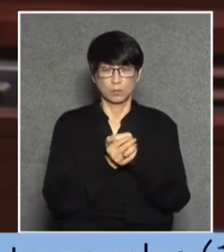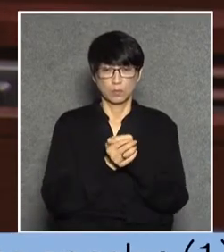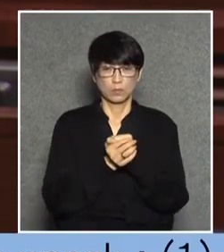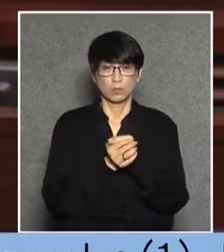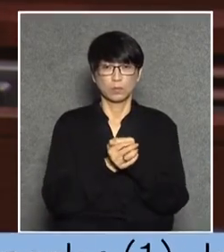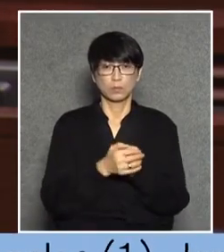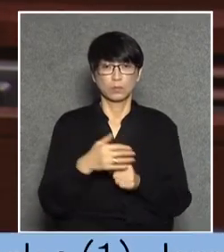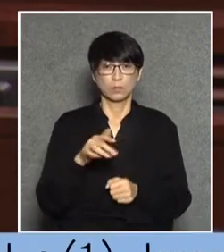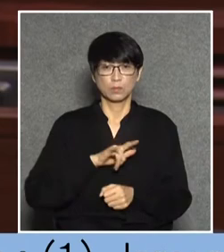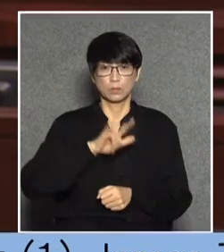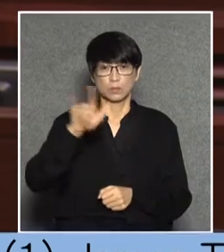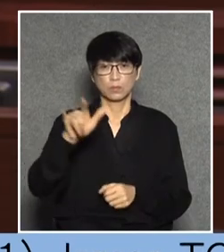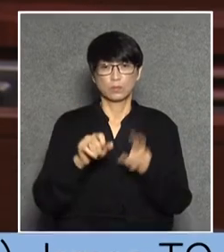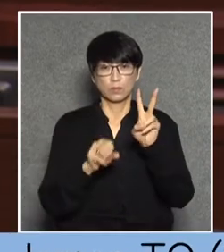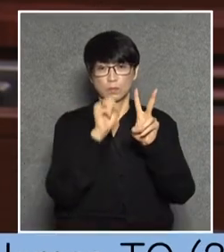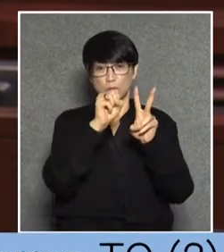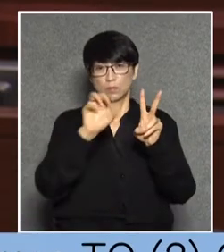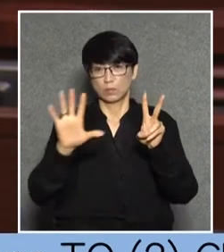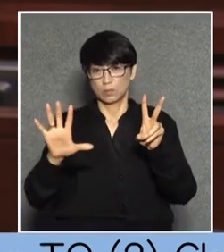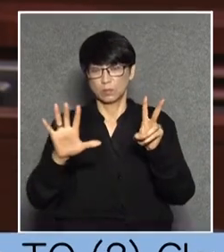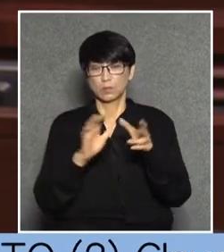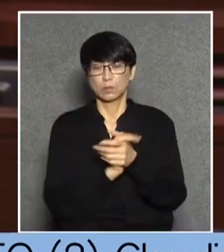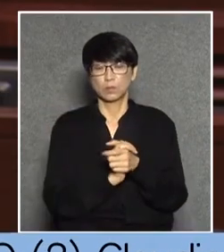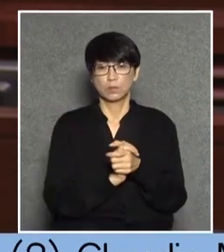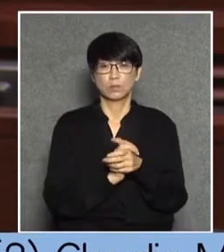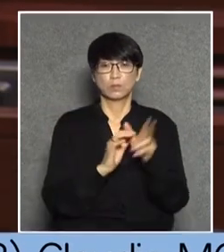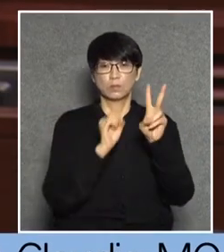訪問嘅2005年世界